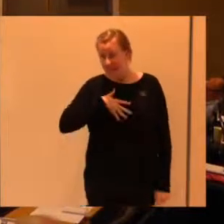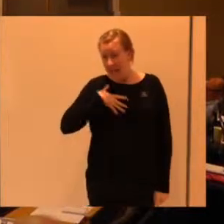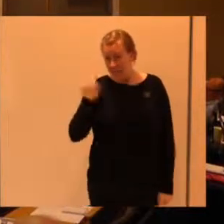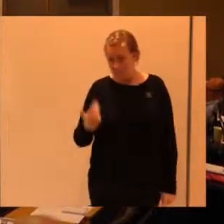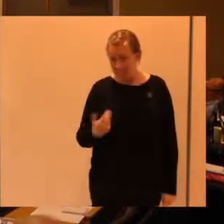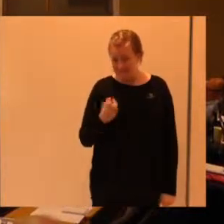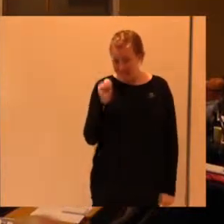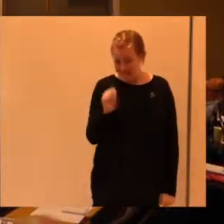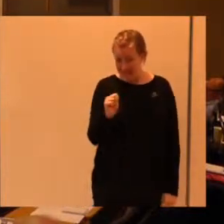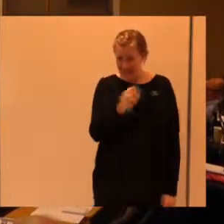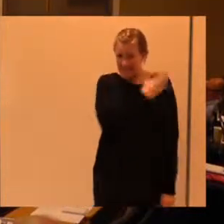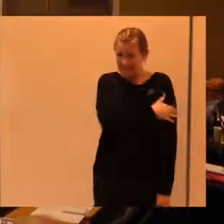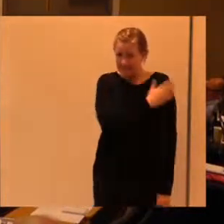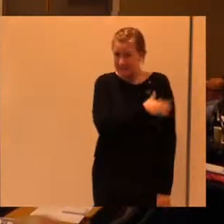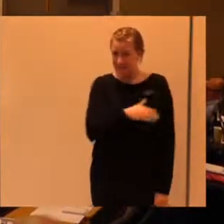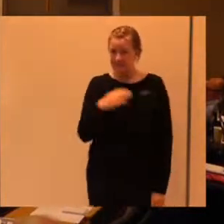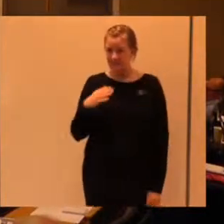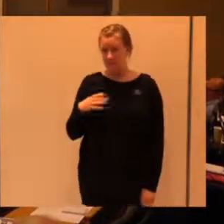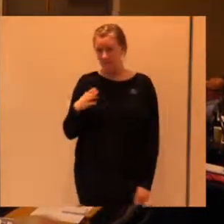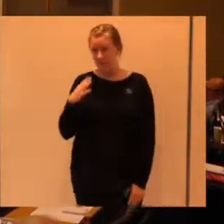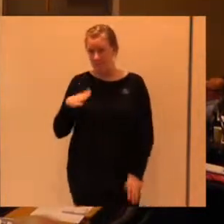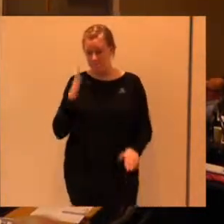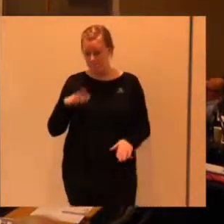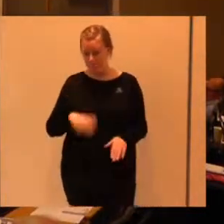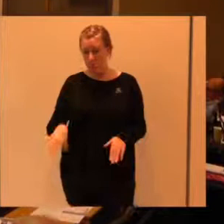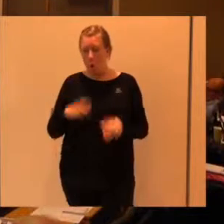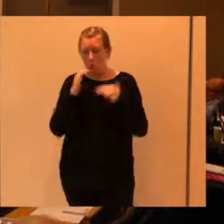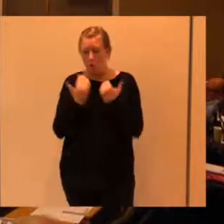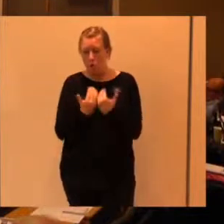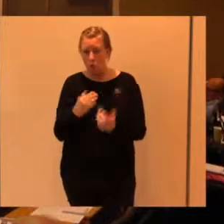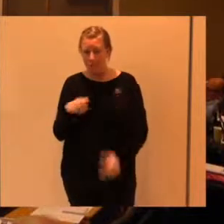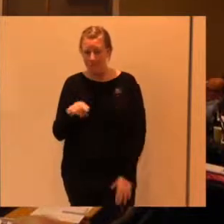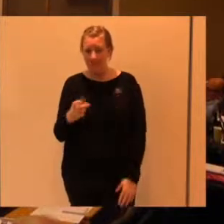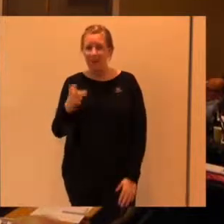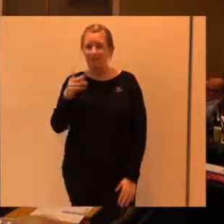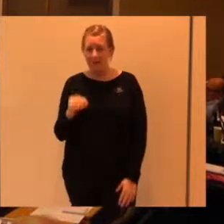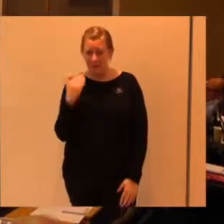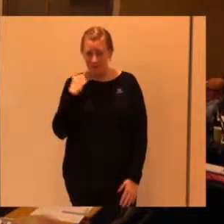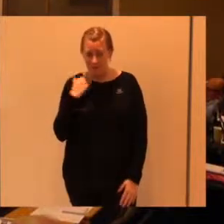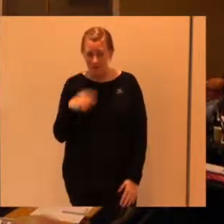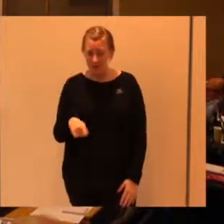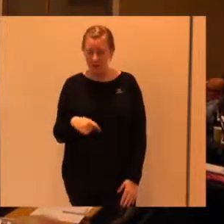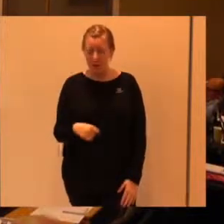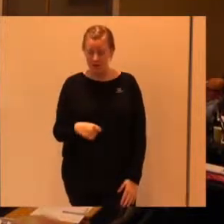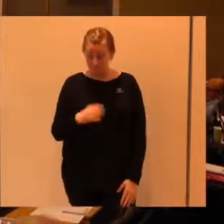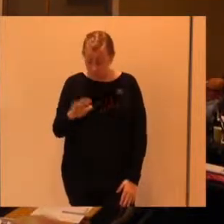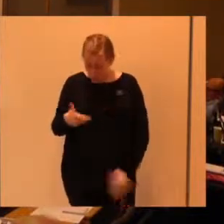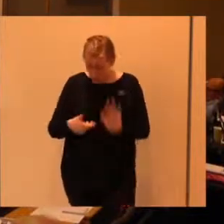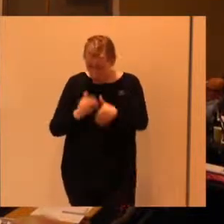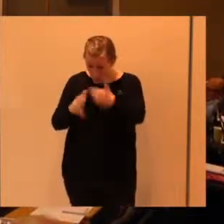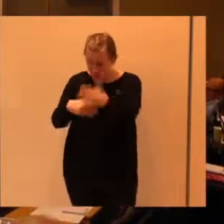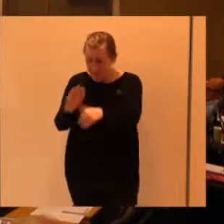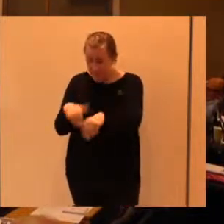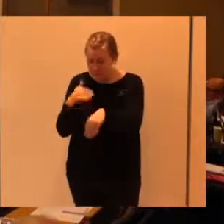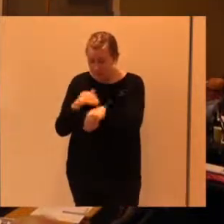barn i kö. För en plats inom barnomsorgen. Det går inte att begripa. Det meddelande man får när man har kommit igenom den processen är